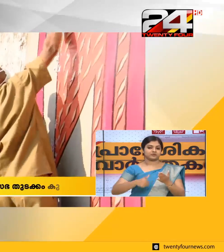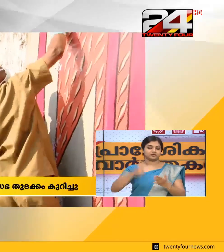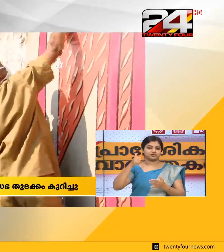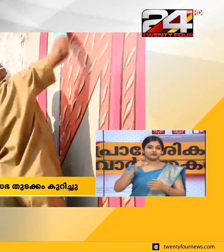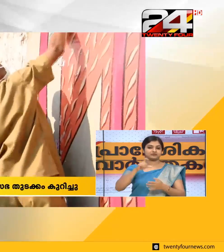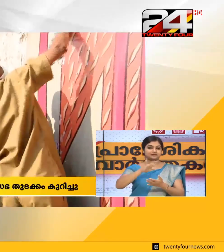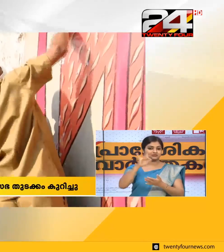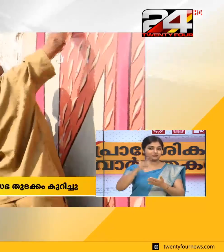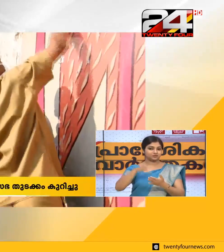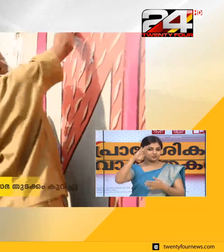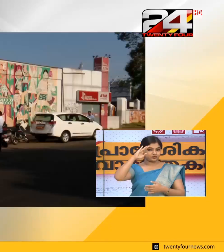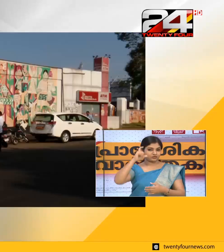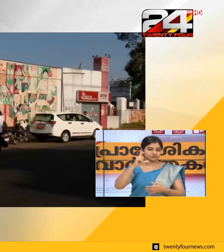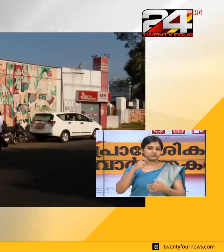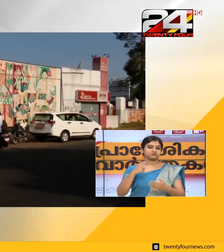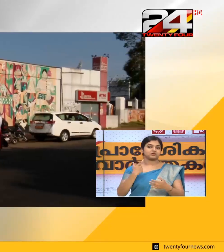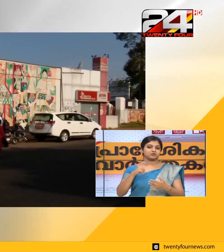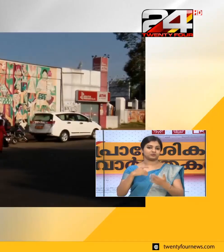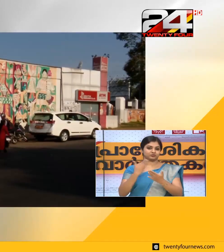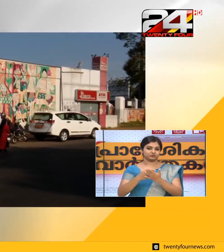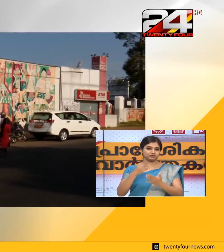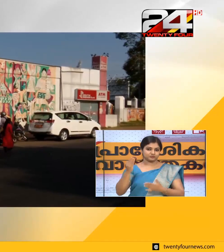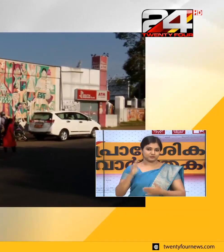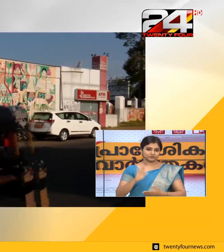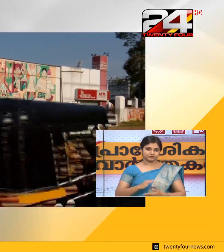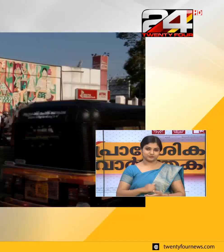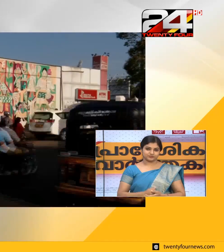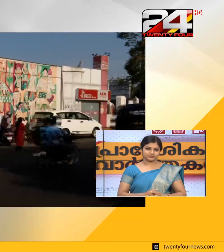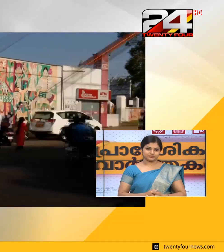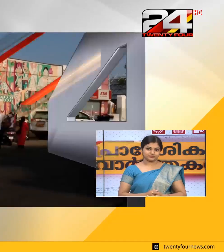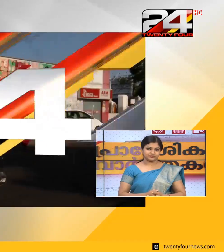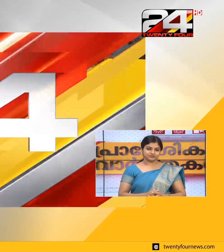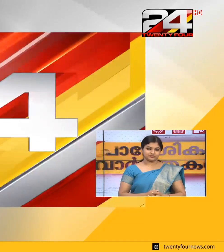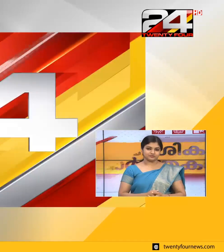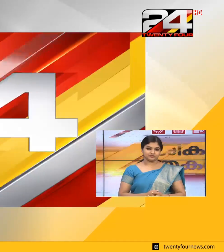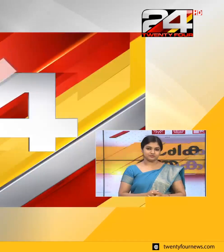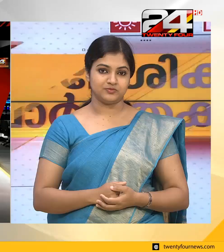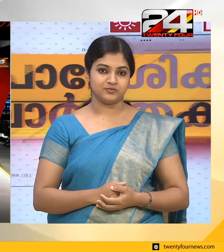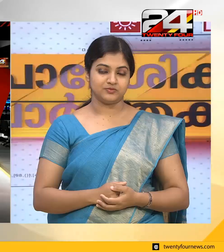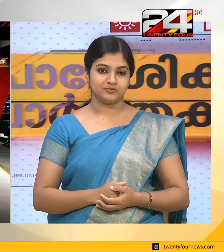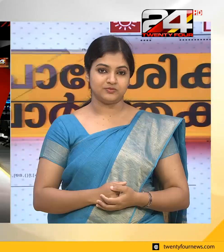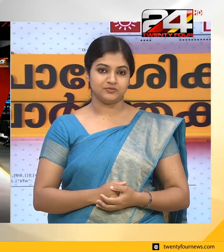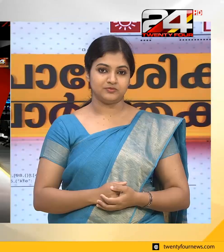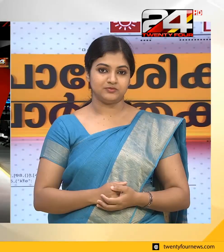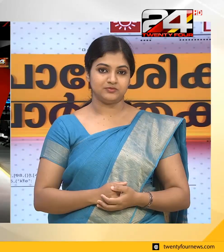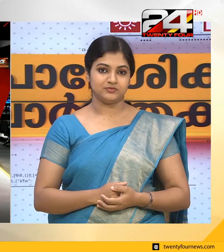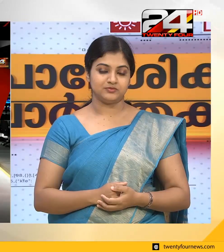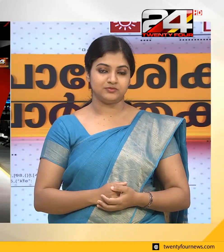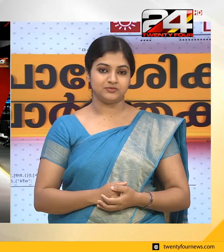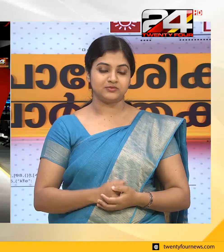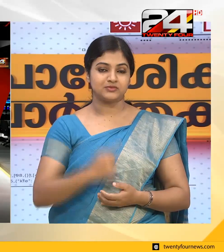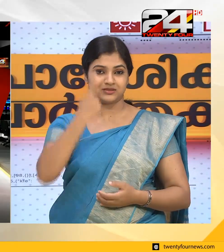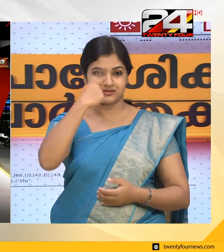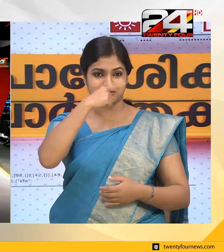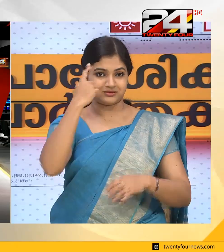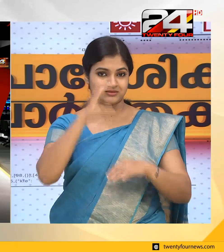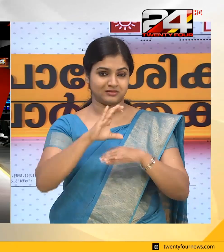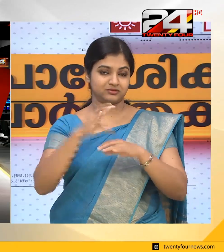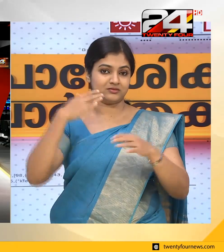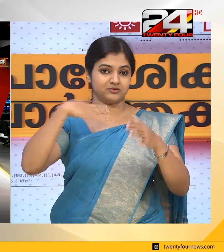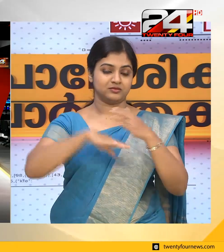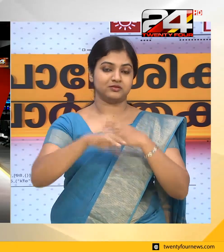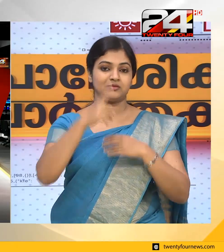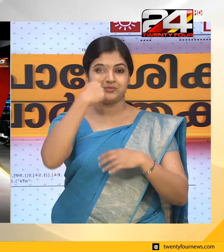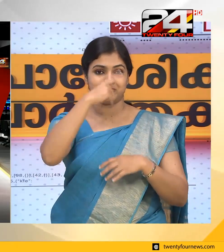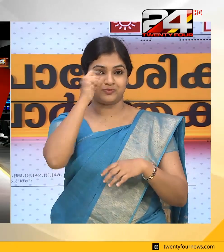കമ്മീഷണർക്ക് പരാതിയും നൽകിയിട്ടുണ്ട്. 24 തിരുവനന്തപുരം. ദേവാലയത്തിൽ കയറി